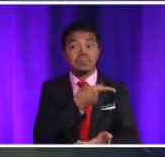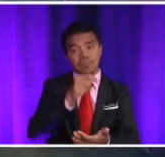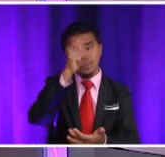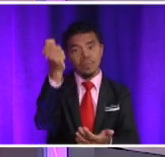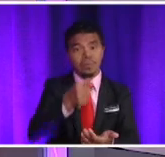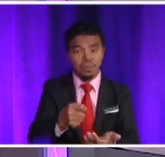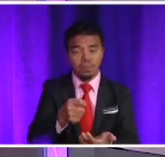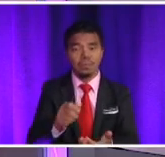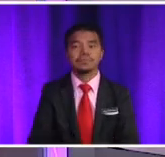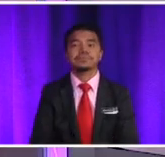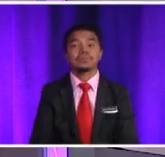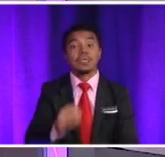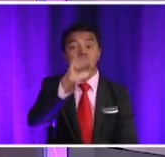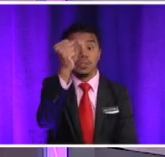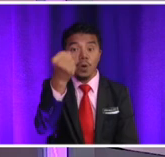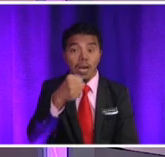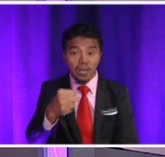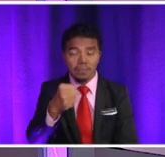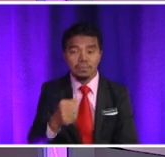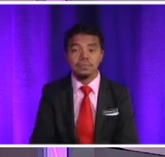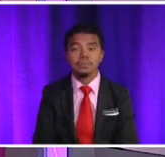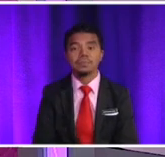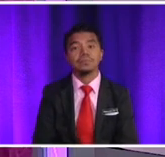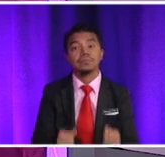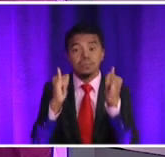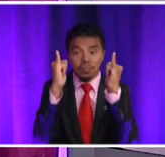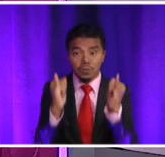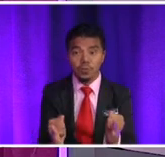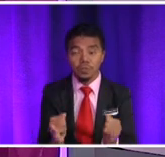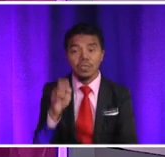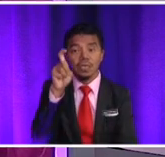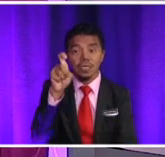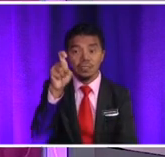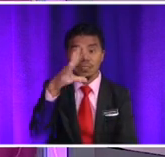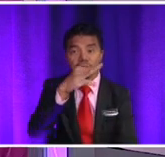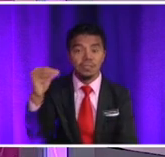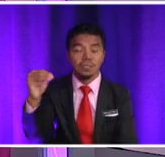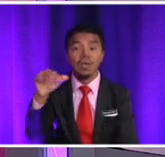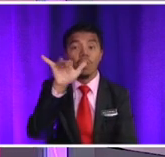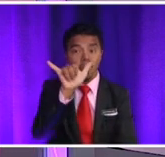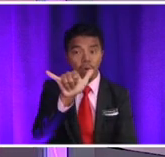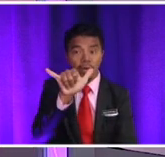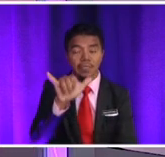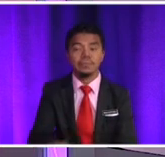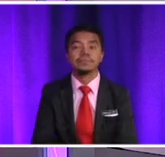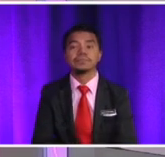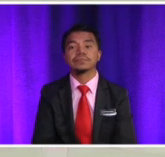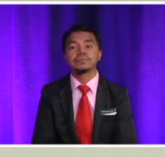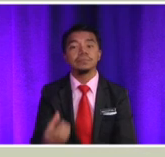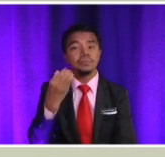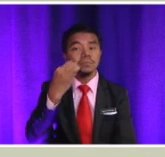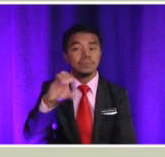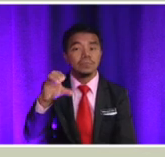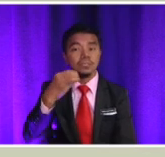soalnya eh individu X dan individual jadi kalau kita tengok cirinya X